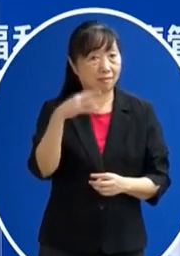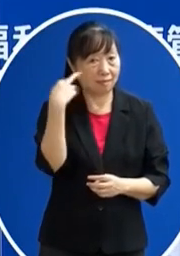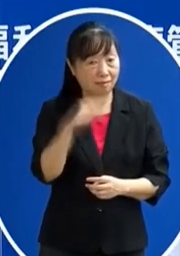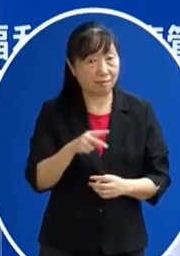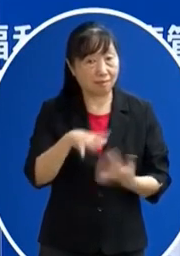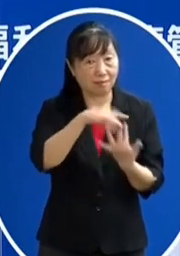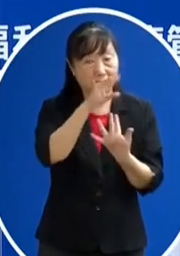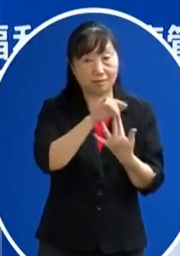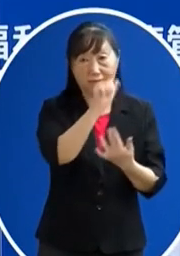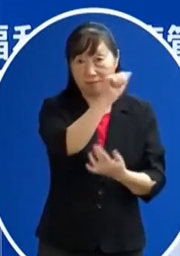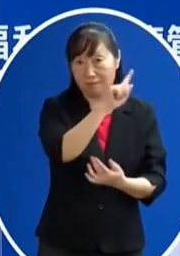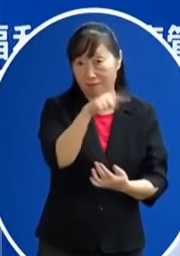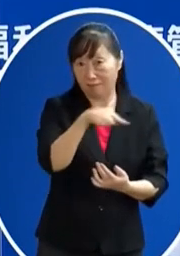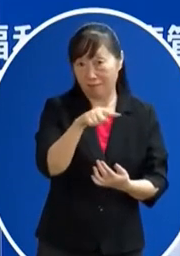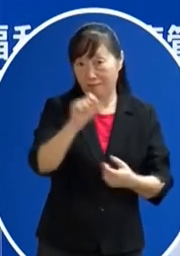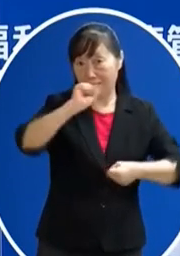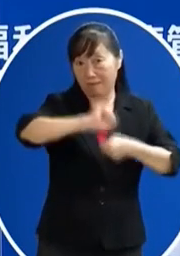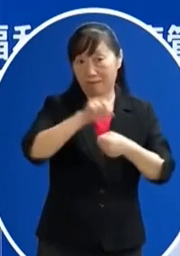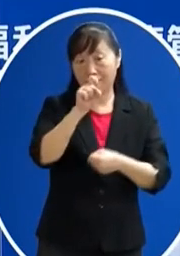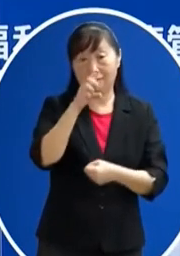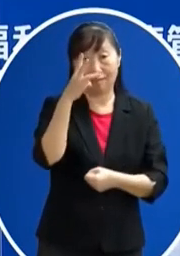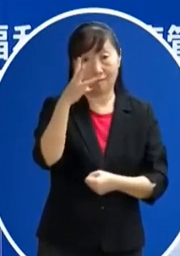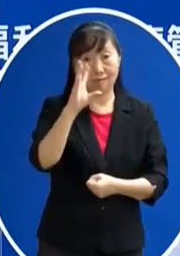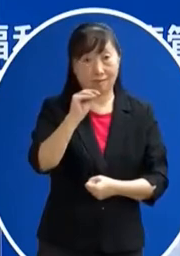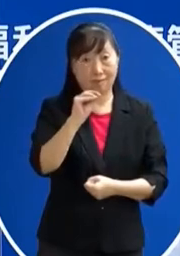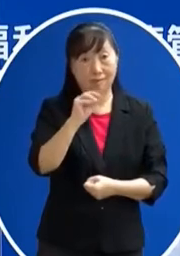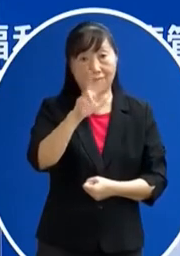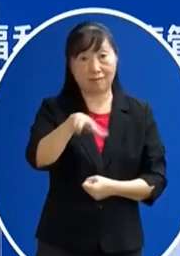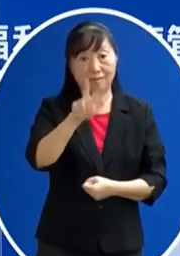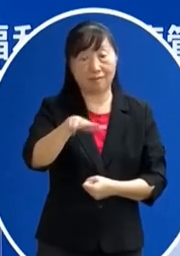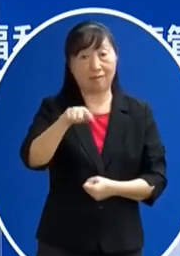择为 A G 的为增加了